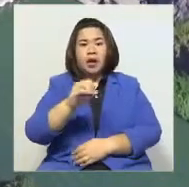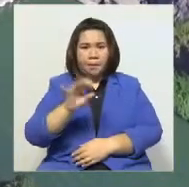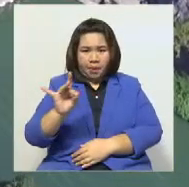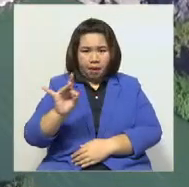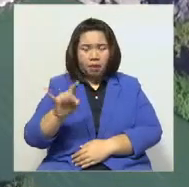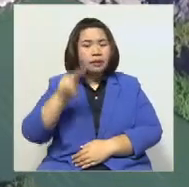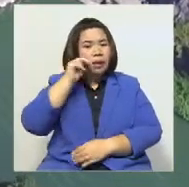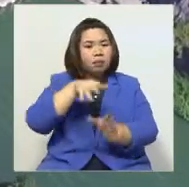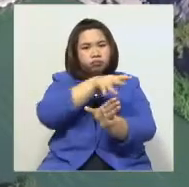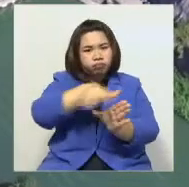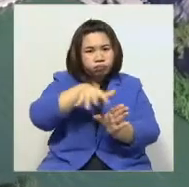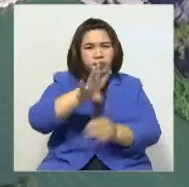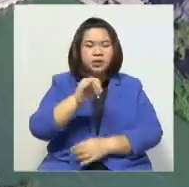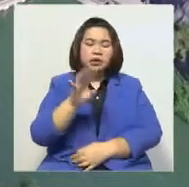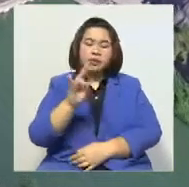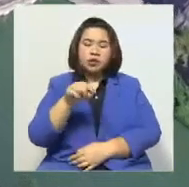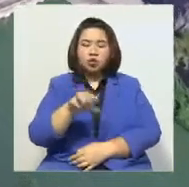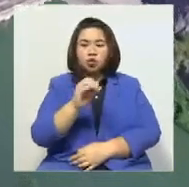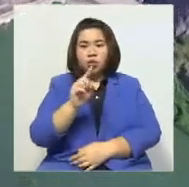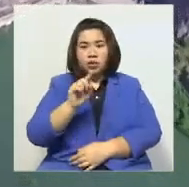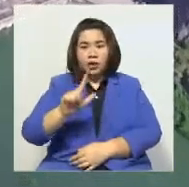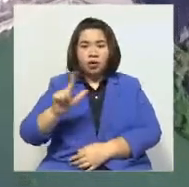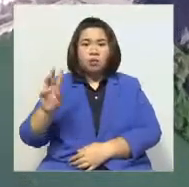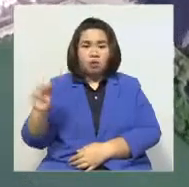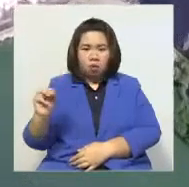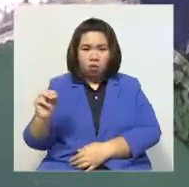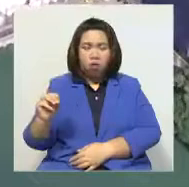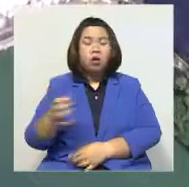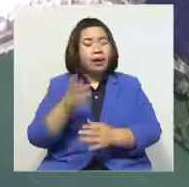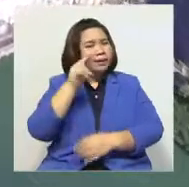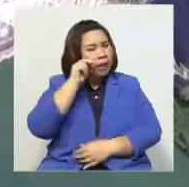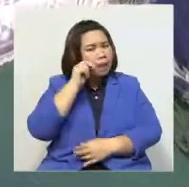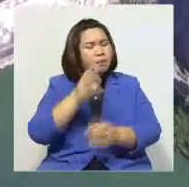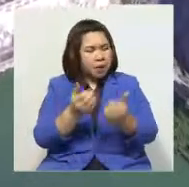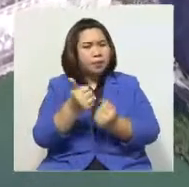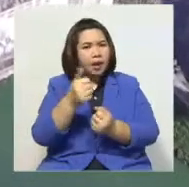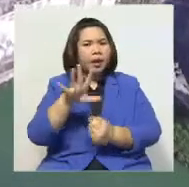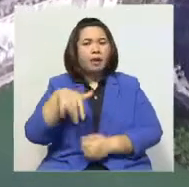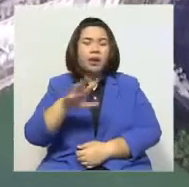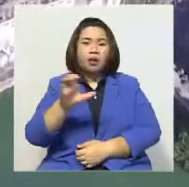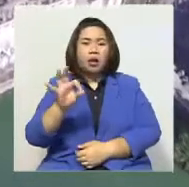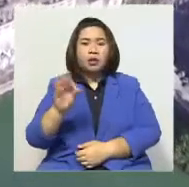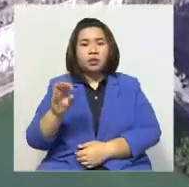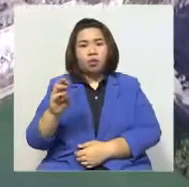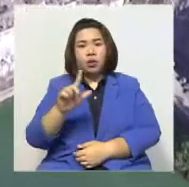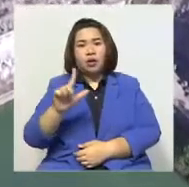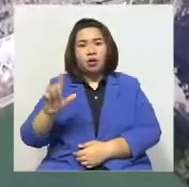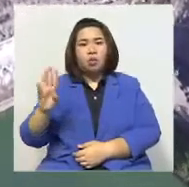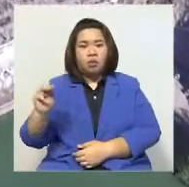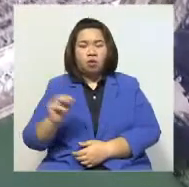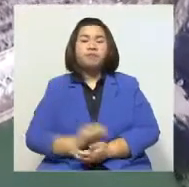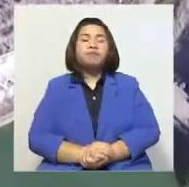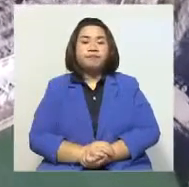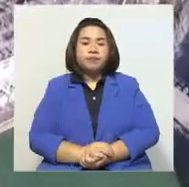มีน้ำไหลเข้าวันละ 47.01 ล้านลูกบาศก์เมตรยังสามารถรับน้ำได้อีก 5,596 ล้านลูกบาศก์เมตรนะครับ